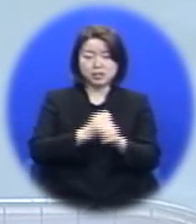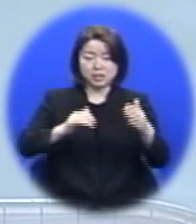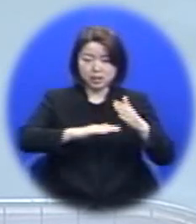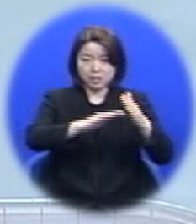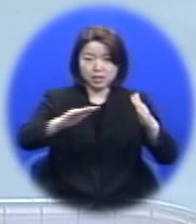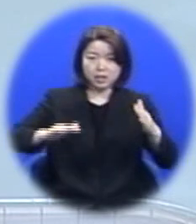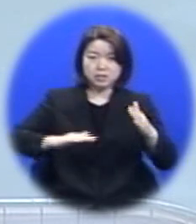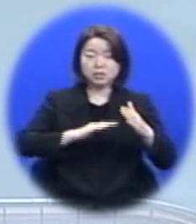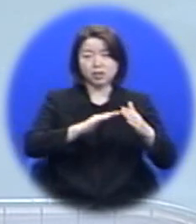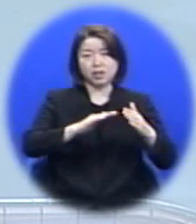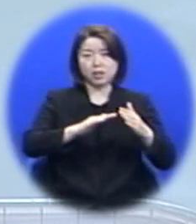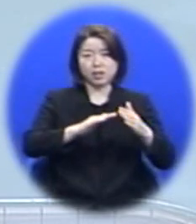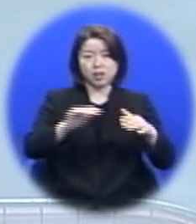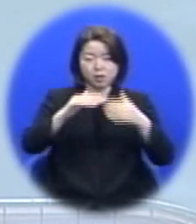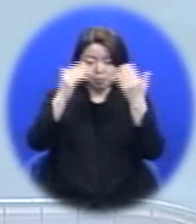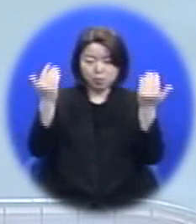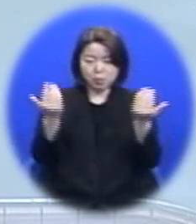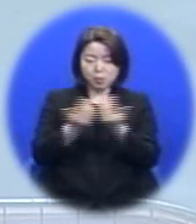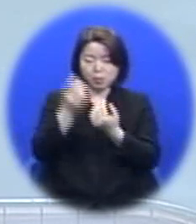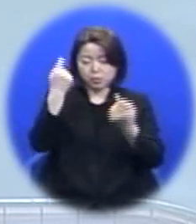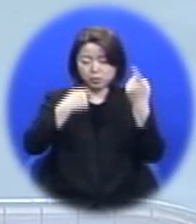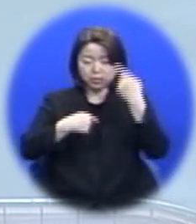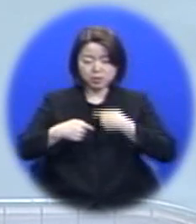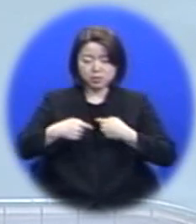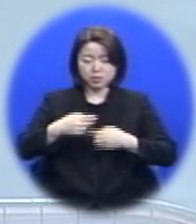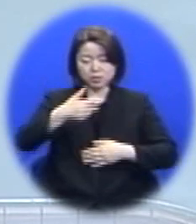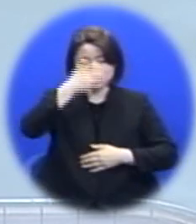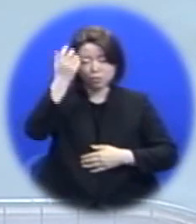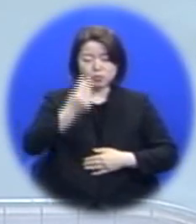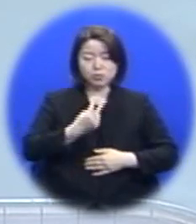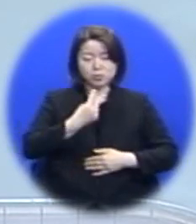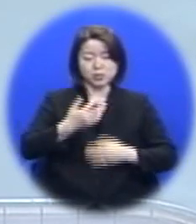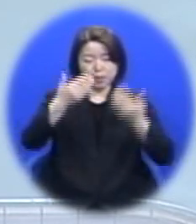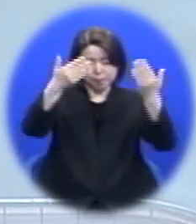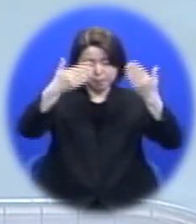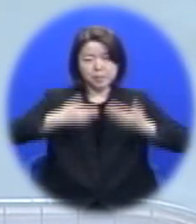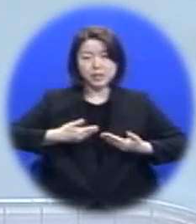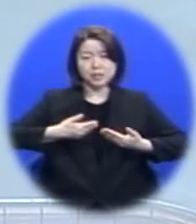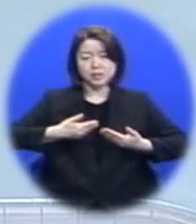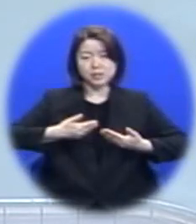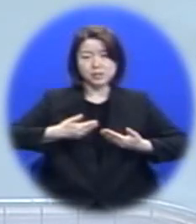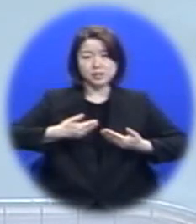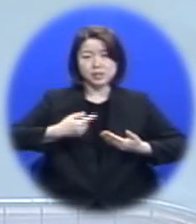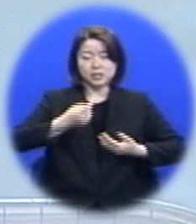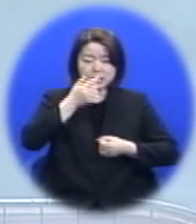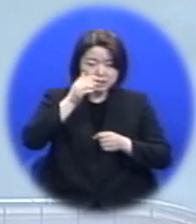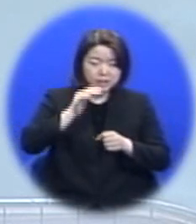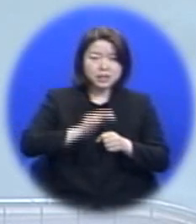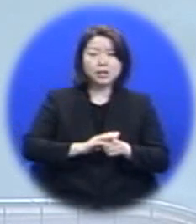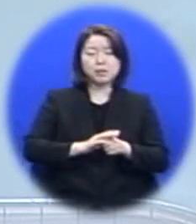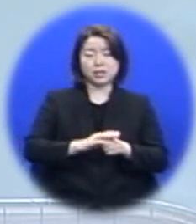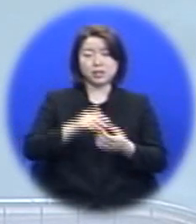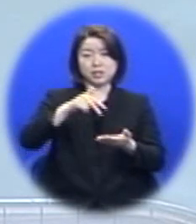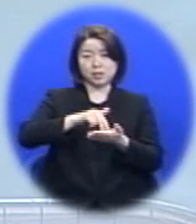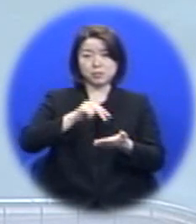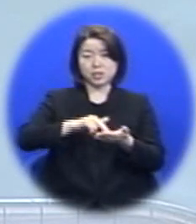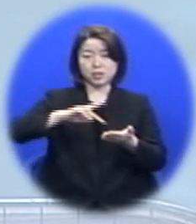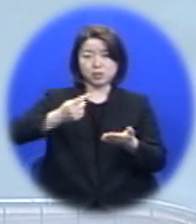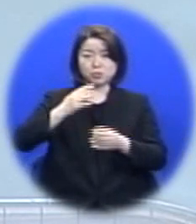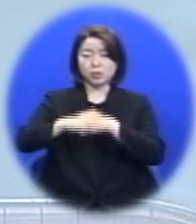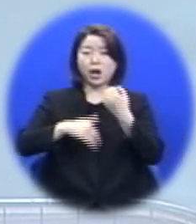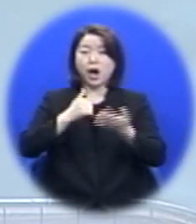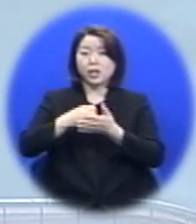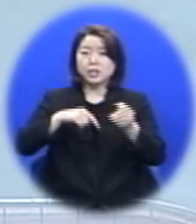가정에 모든 상처를 다 본인이 받은 이런 기가 막힌 처지에서도 하나님의 뜻을